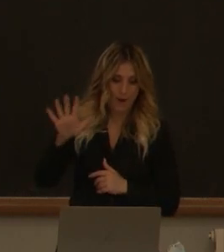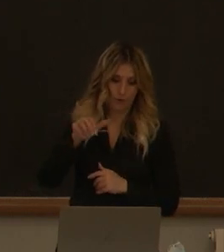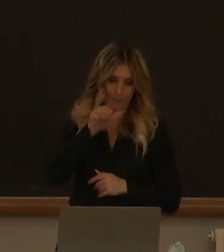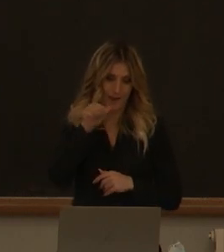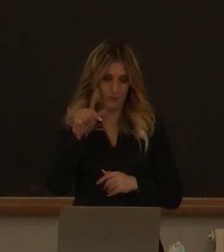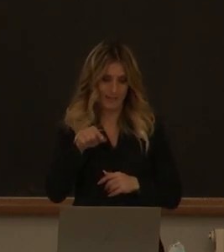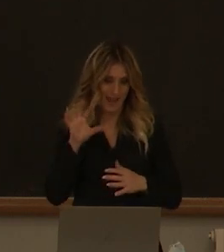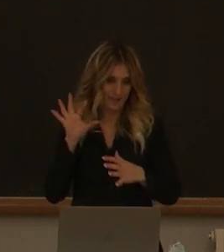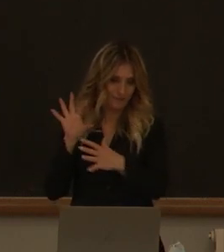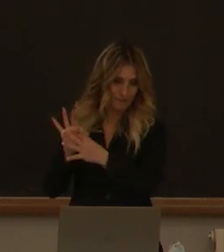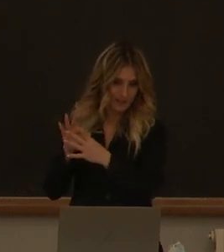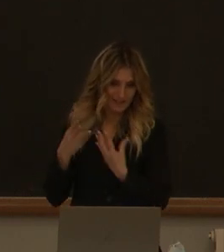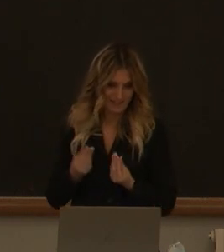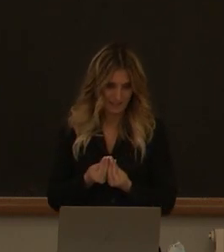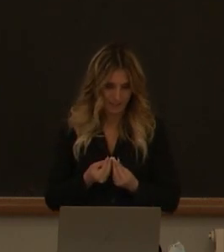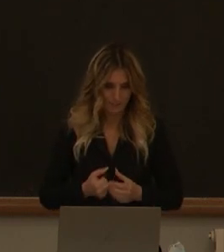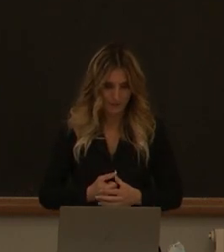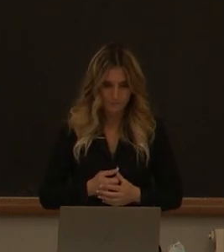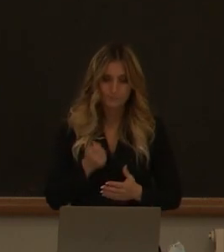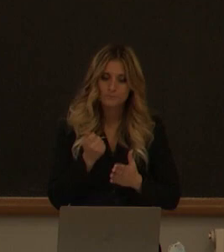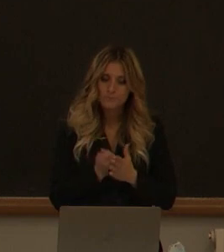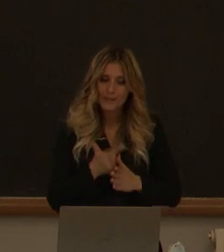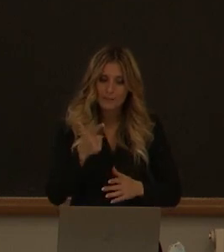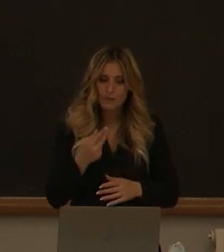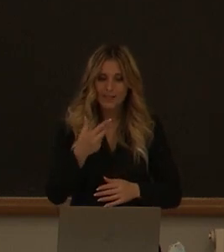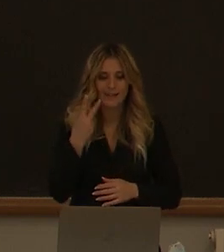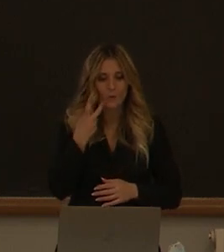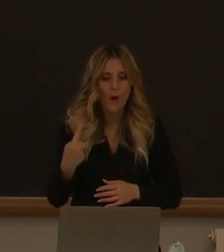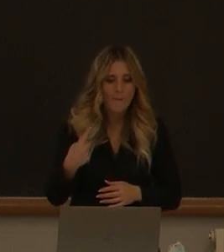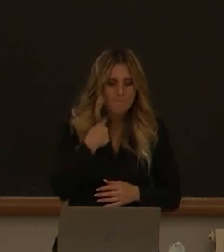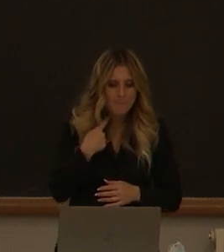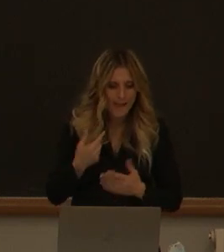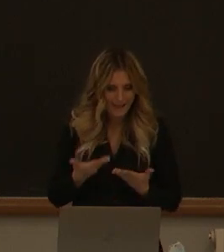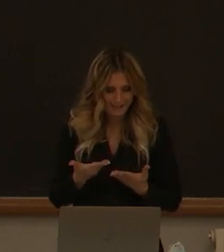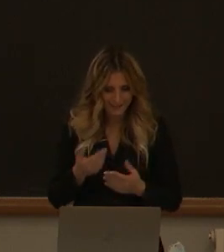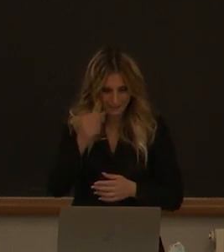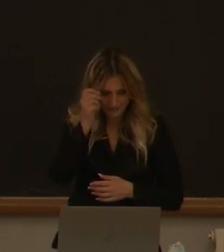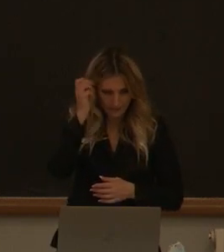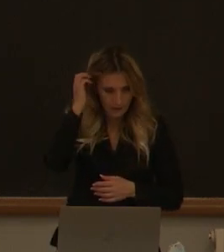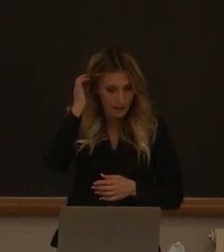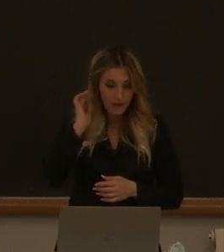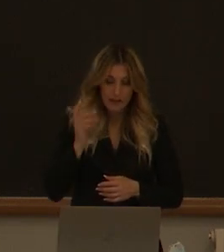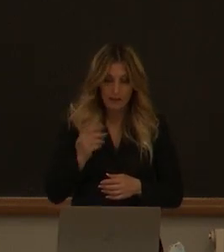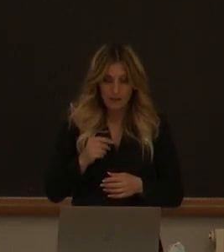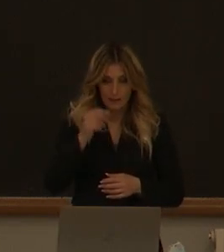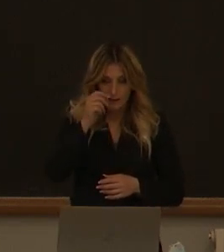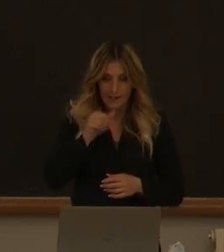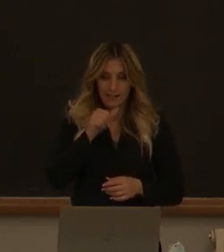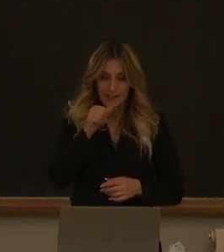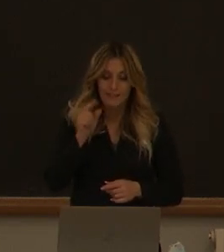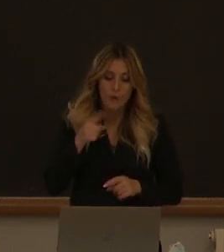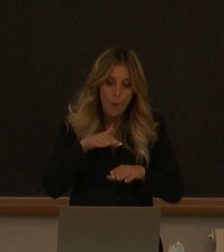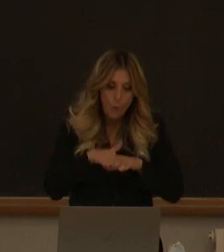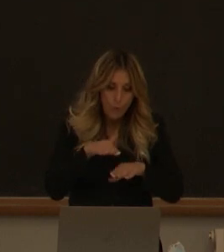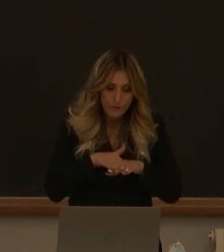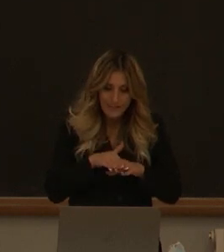la cosa importante è, per quanto riguarda le perdite, ovviamente fare per esempio un riutilizzo dei